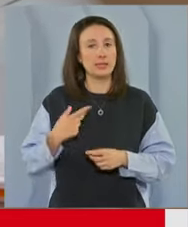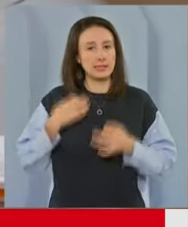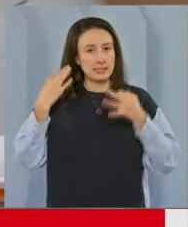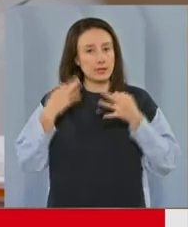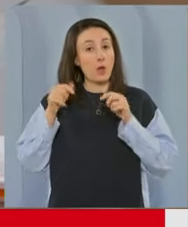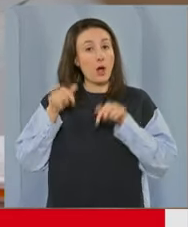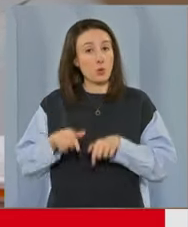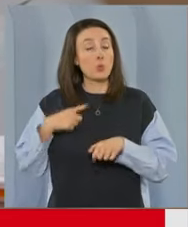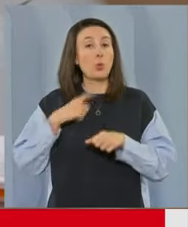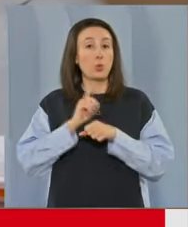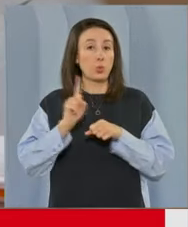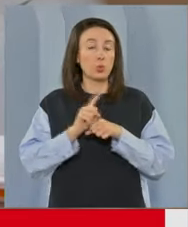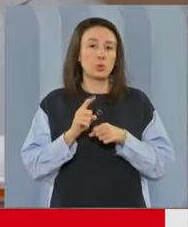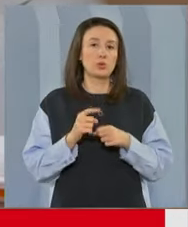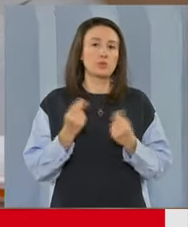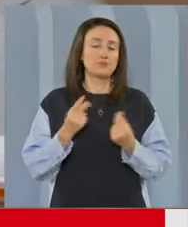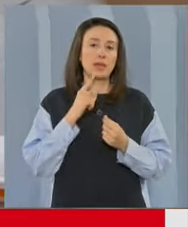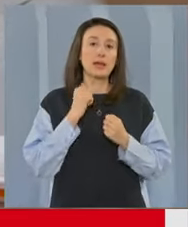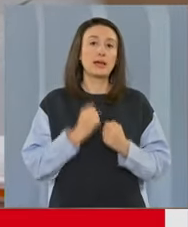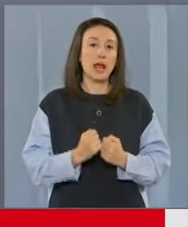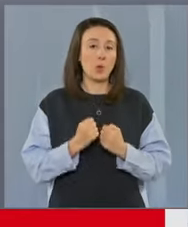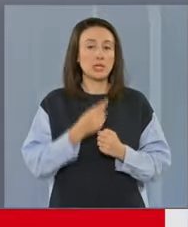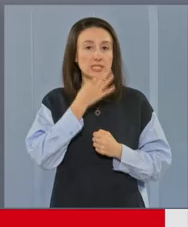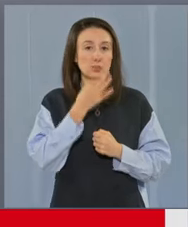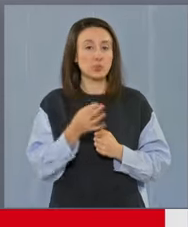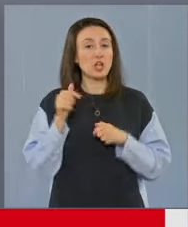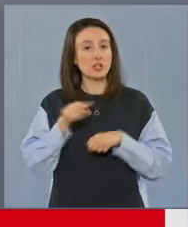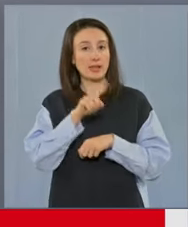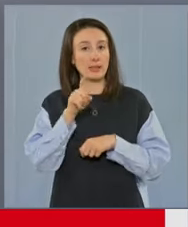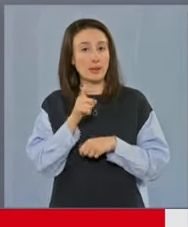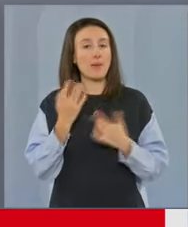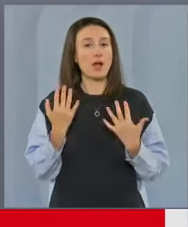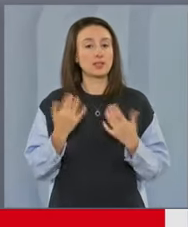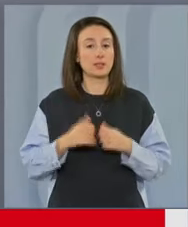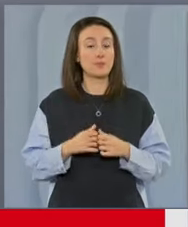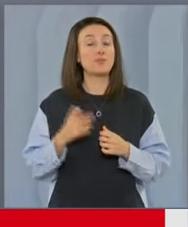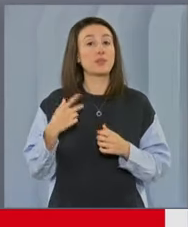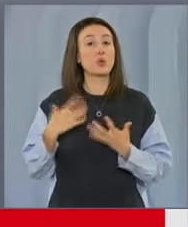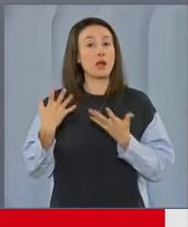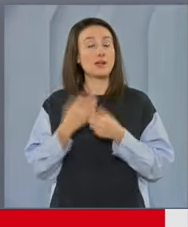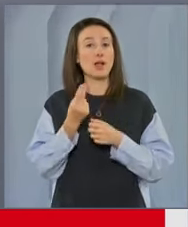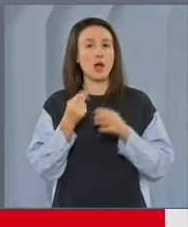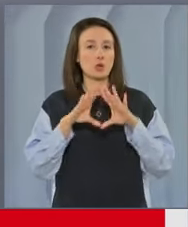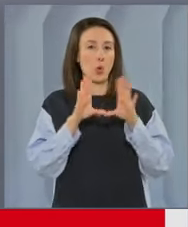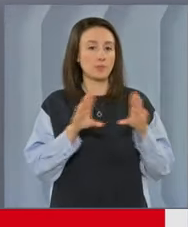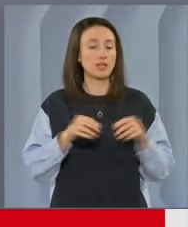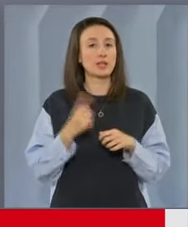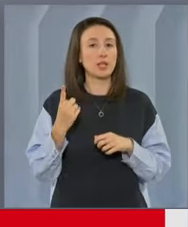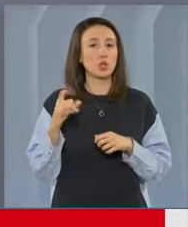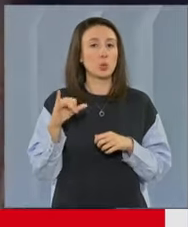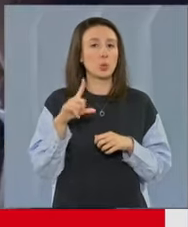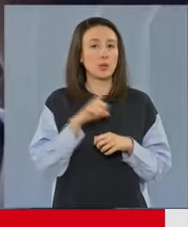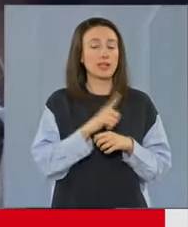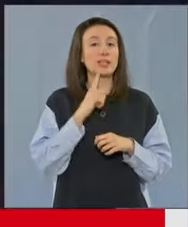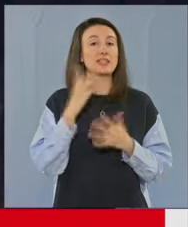Sigur, acum este o chestiune destul de dificilă de răspuns la această întrebare, cât vor încasa românii de la 1 iulie sau de